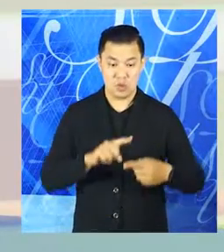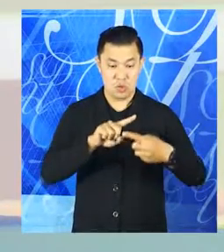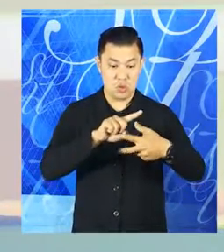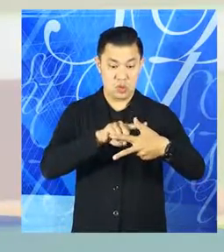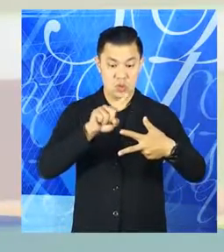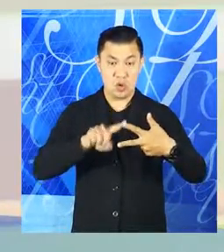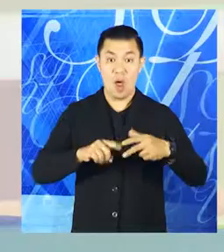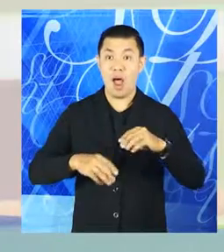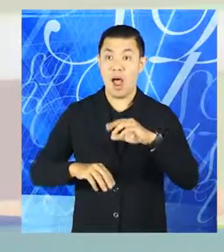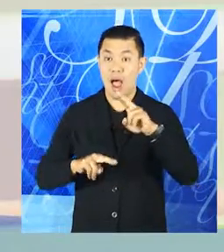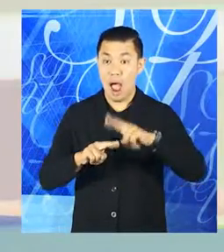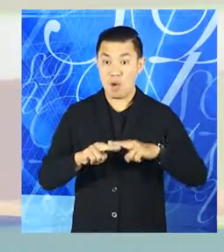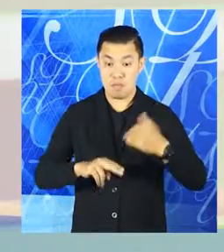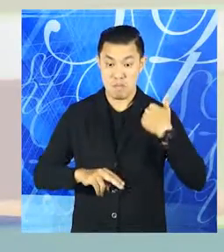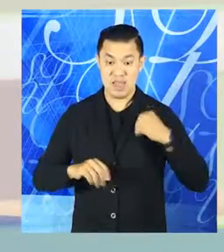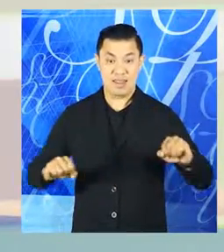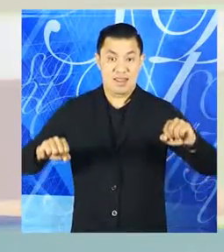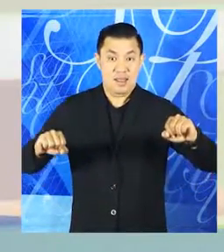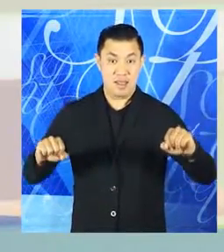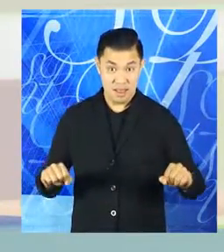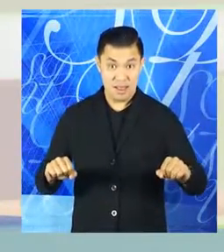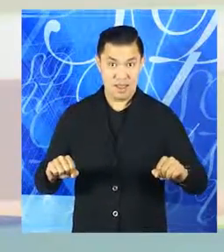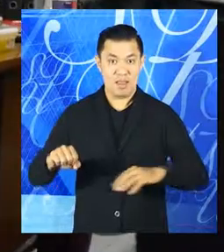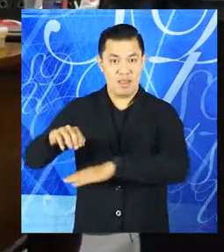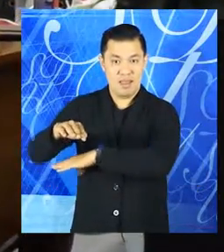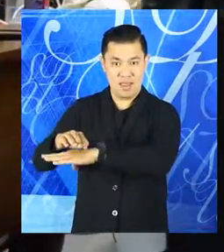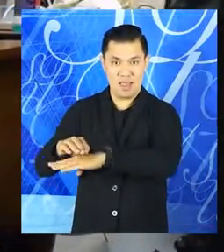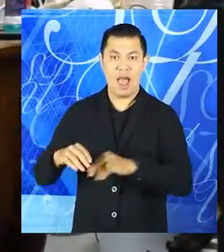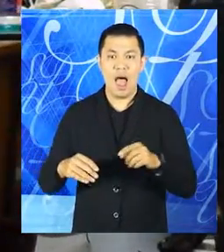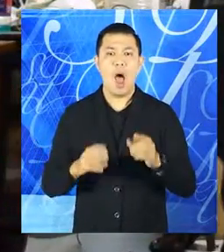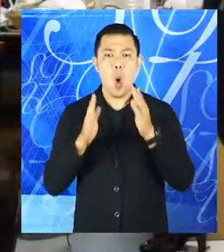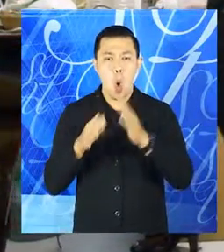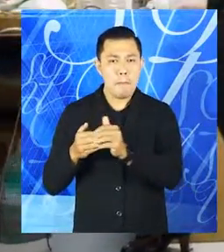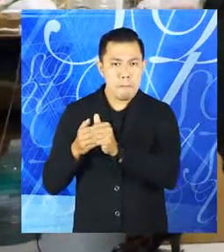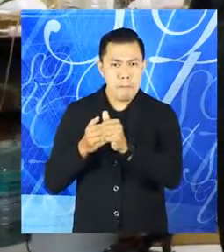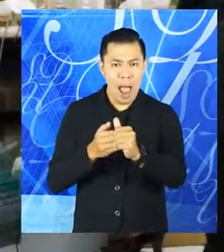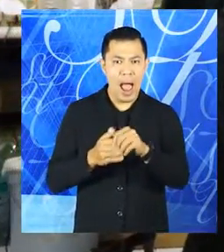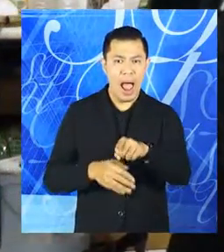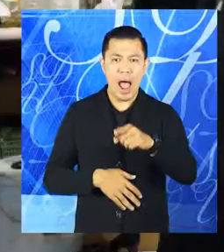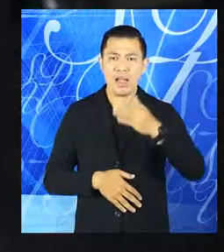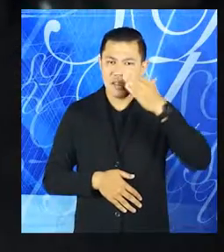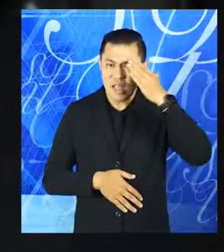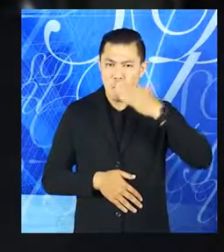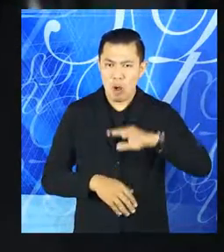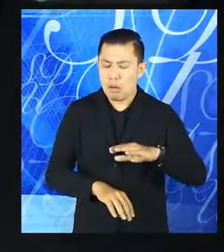การพาไปนั่งเก้าอี้ซึ่งมีที่เท้าแขนผู้นำทางนำมือคนตาบอด